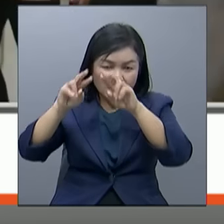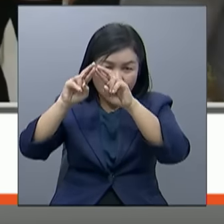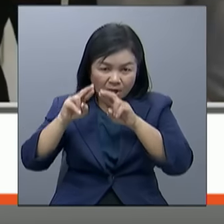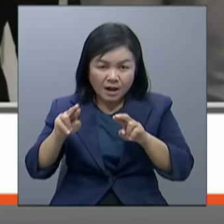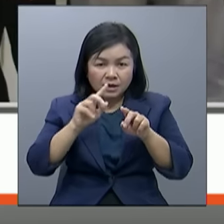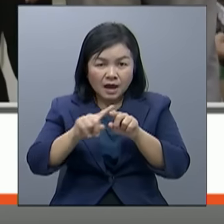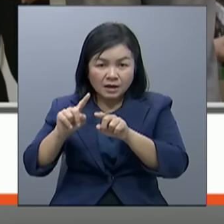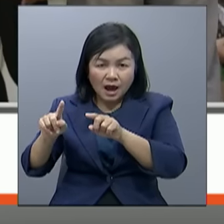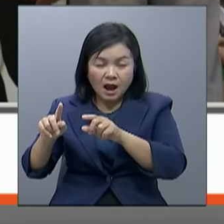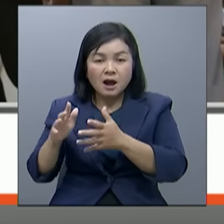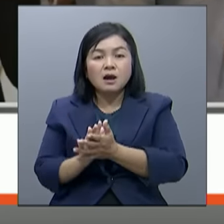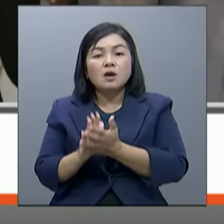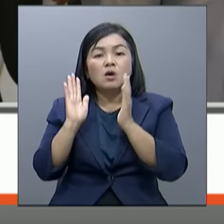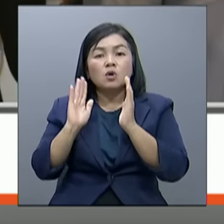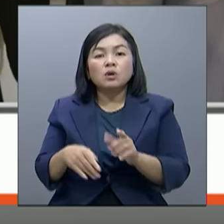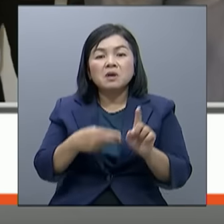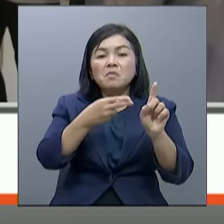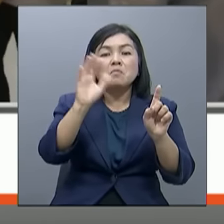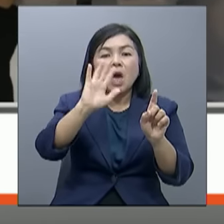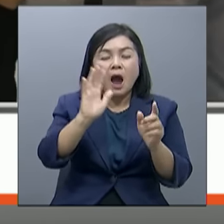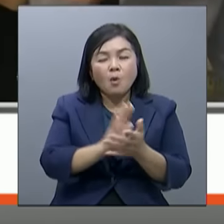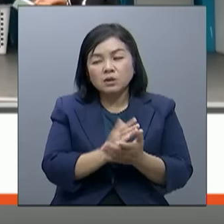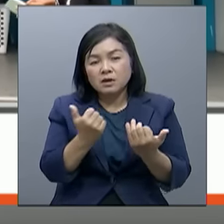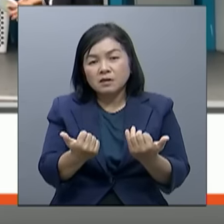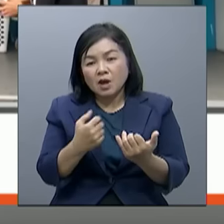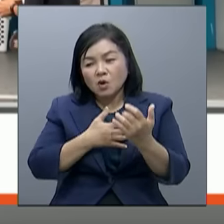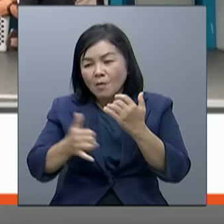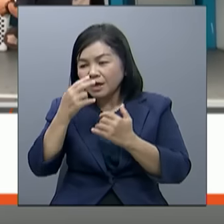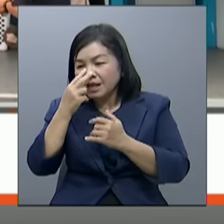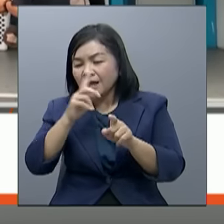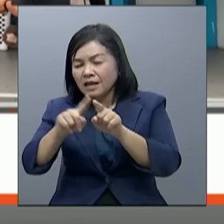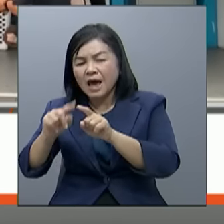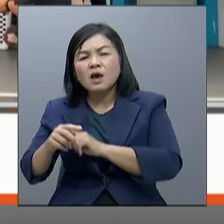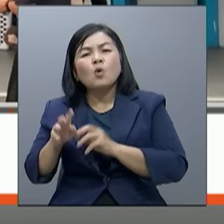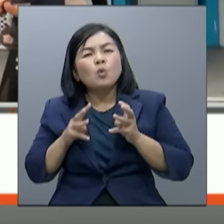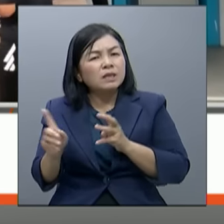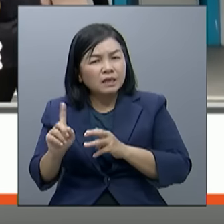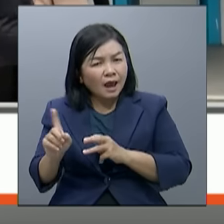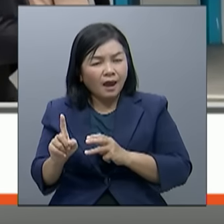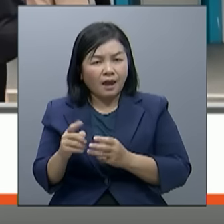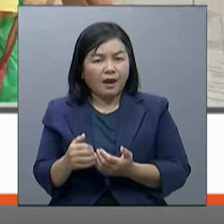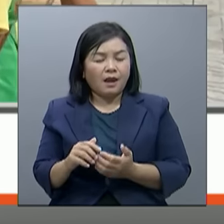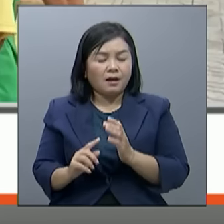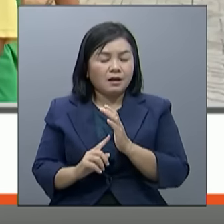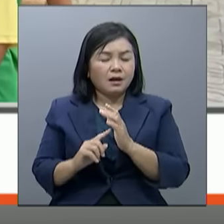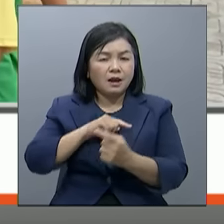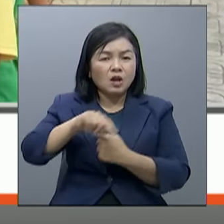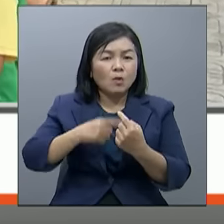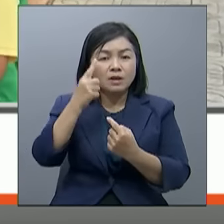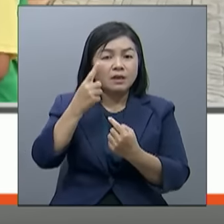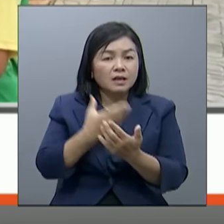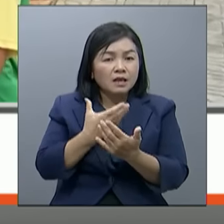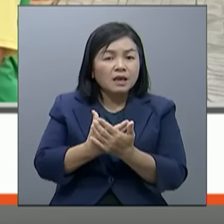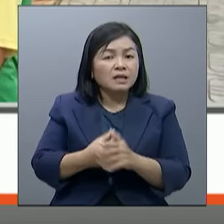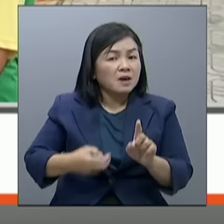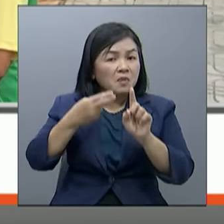ช่ตัวเลือกสำหรับคนที่ได้เงินหมื่นถ้าเช่นนั้นแล้วค่ะเราจะวัดได้อย่างไรว่าการจ่ายเงินรอบแรกจะกระตุ้นเศรษฐกิจได้แค่